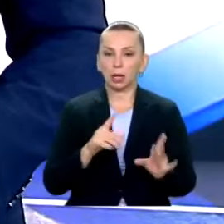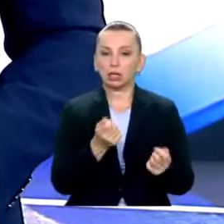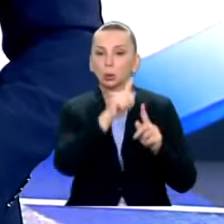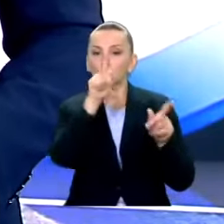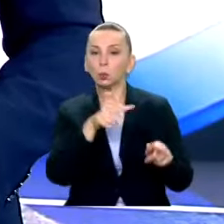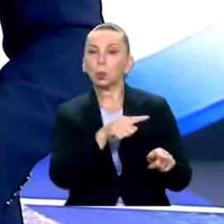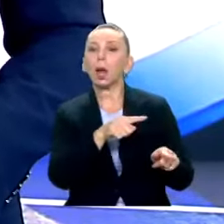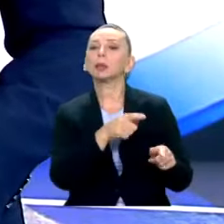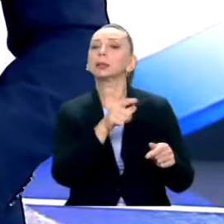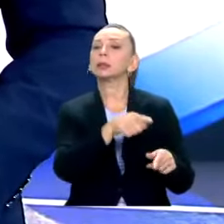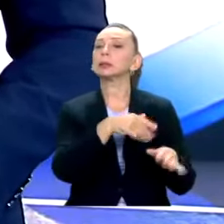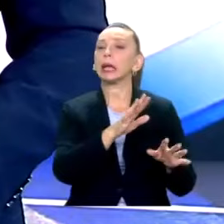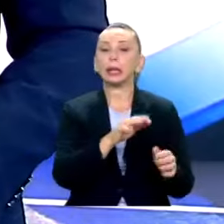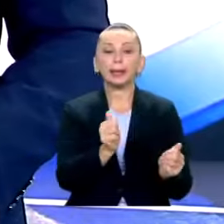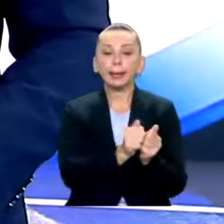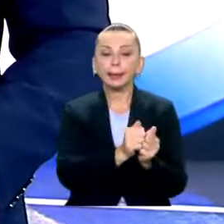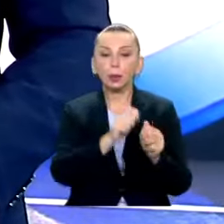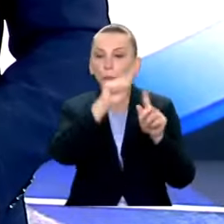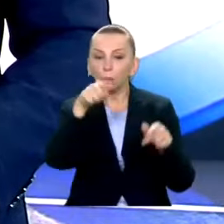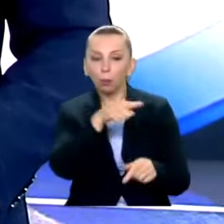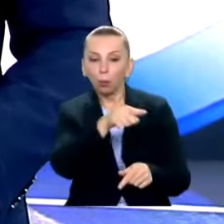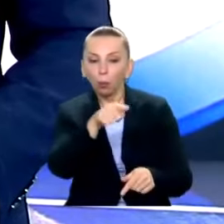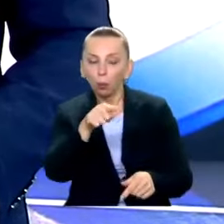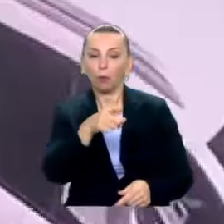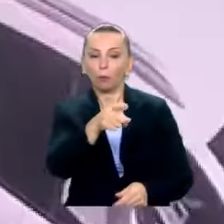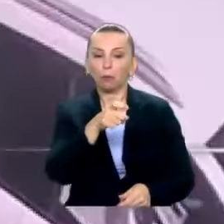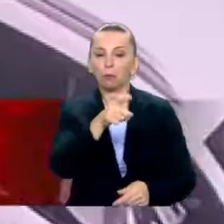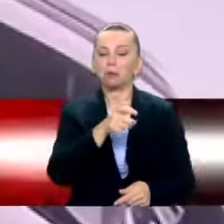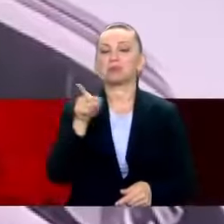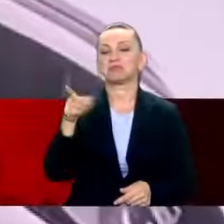iş yerine değil yanındaki iki dükkana da Ateş edip